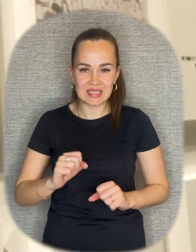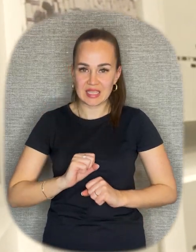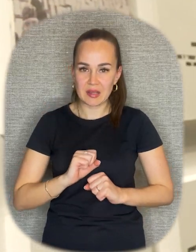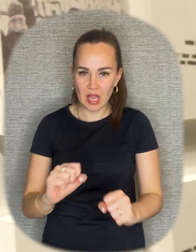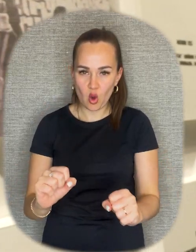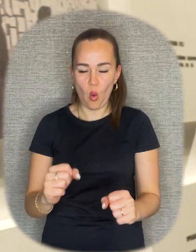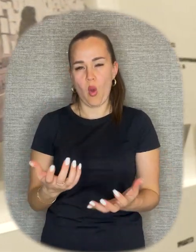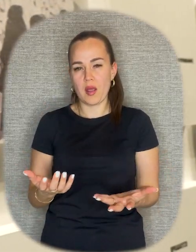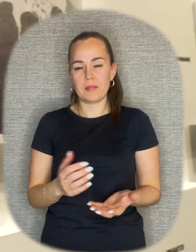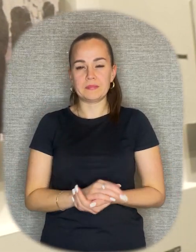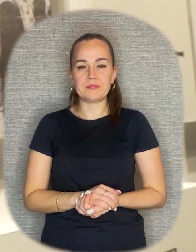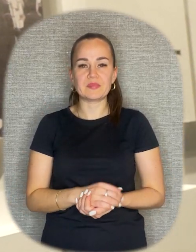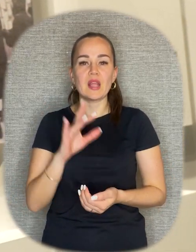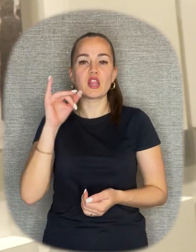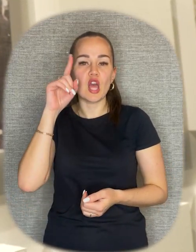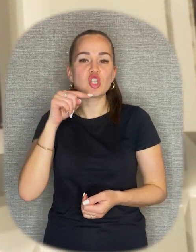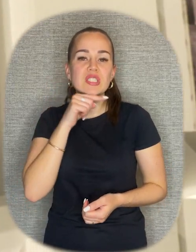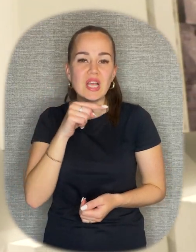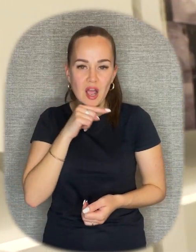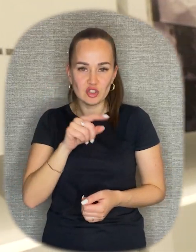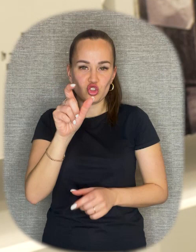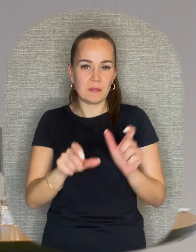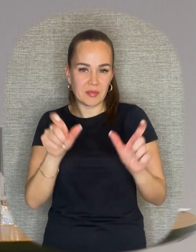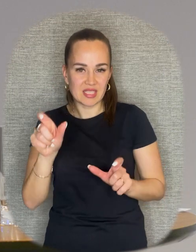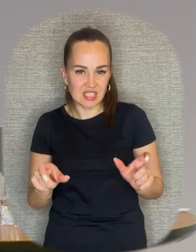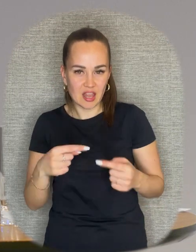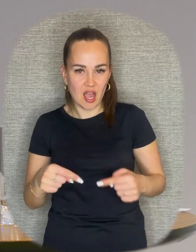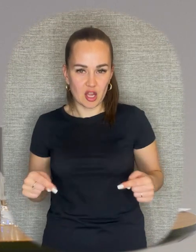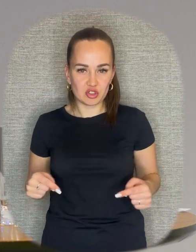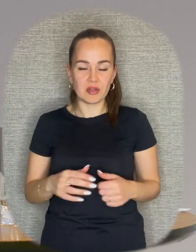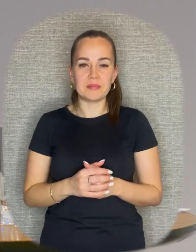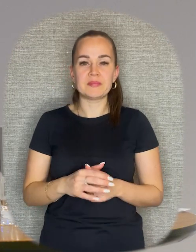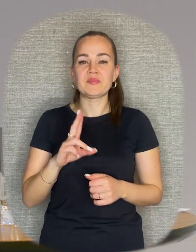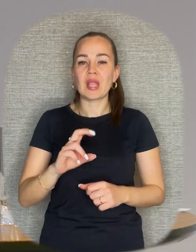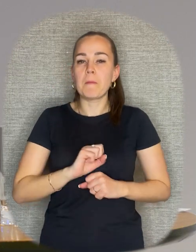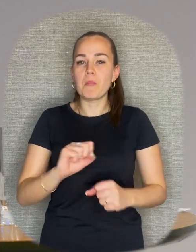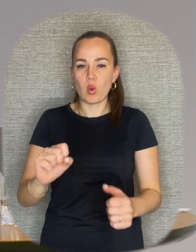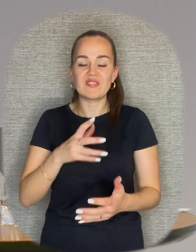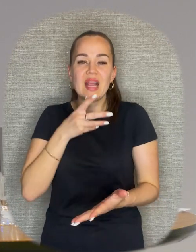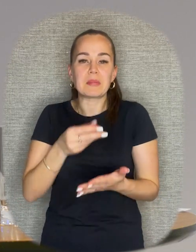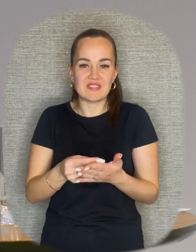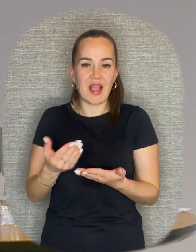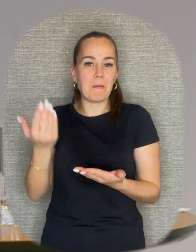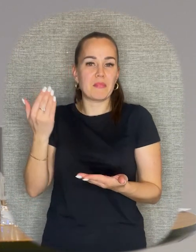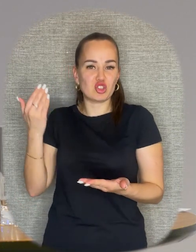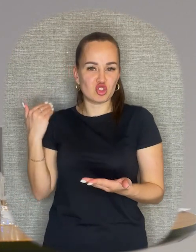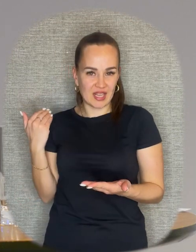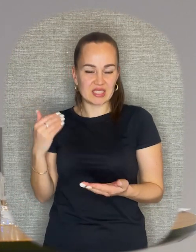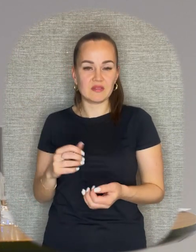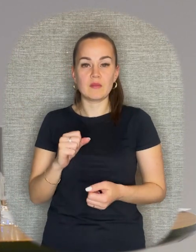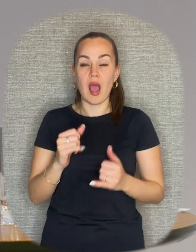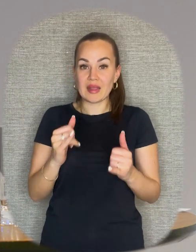общероссийским героям каким-то даже сказочным иногда персонажам э к подвигам своих